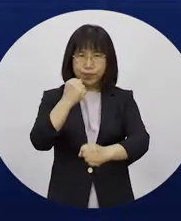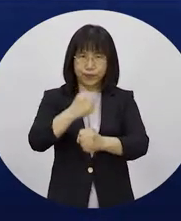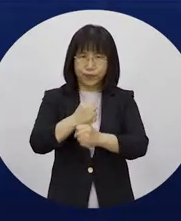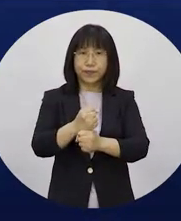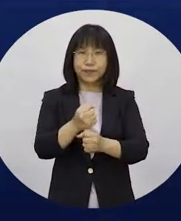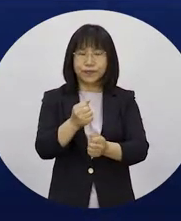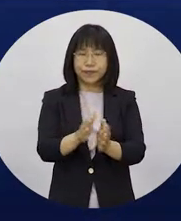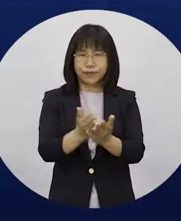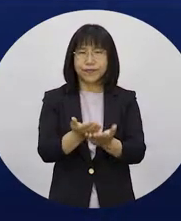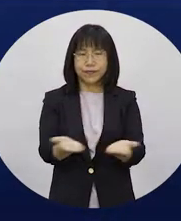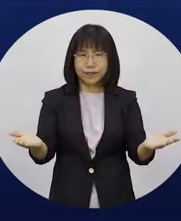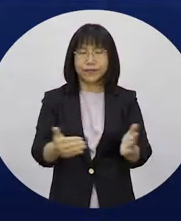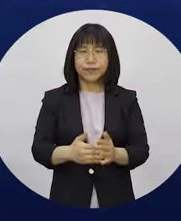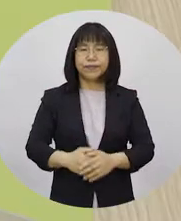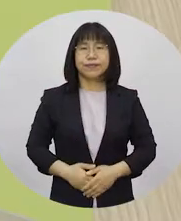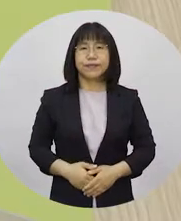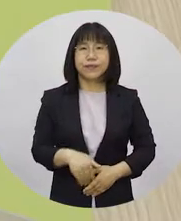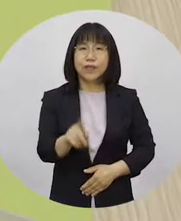가이드북을 제작했습니다.